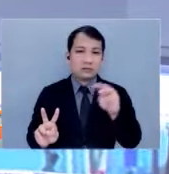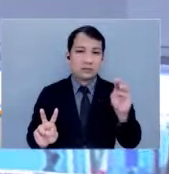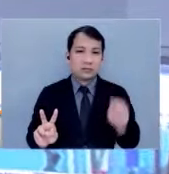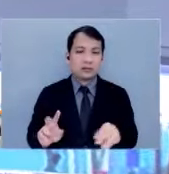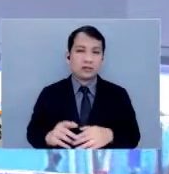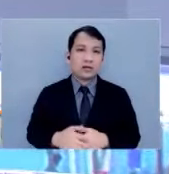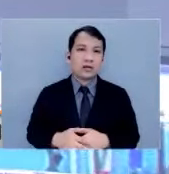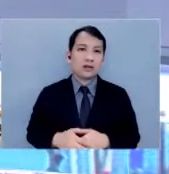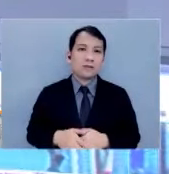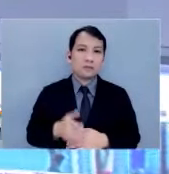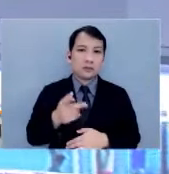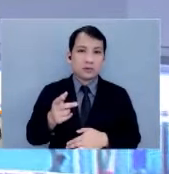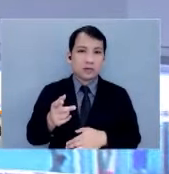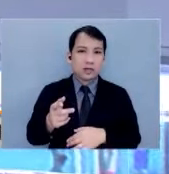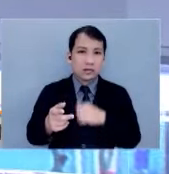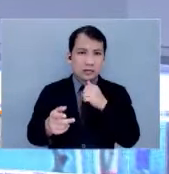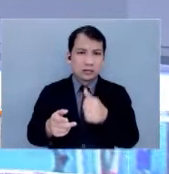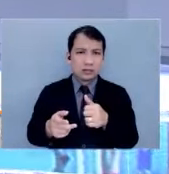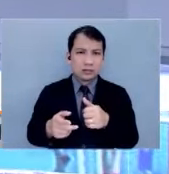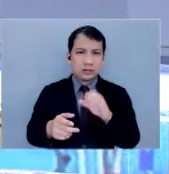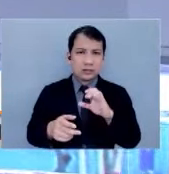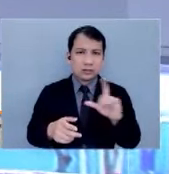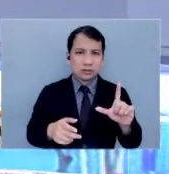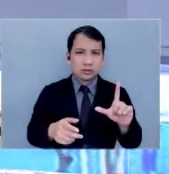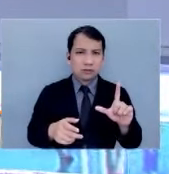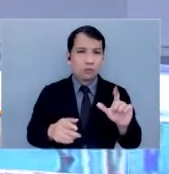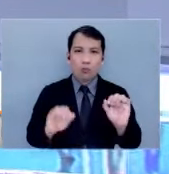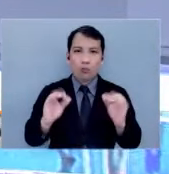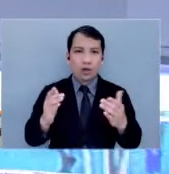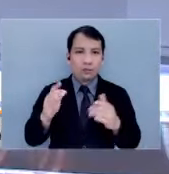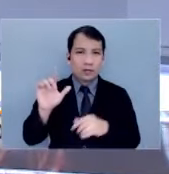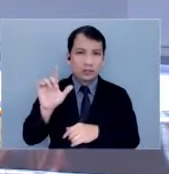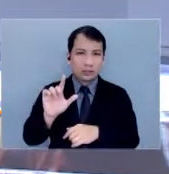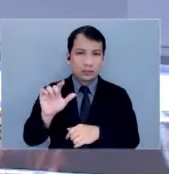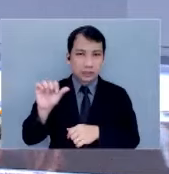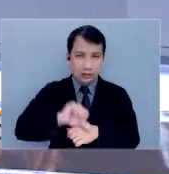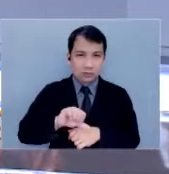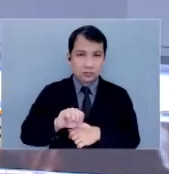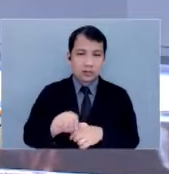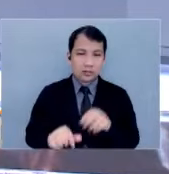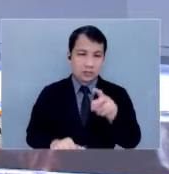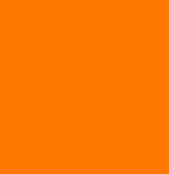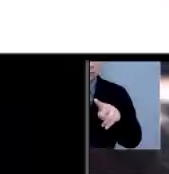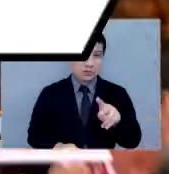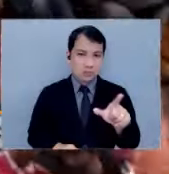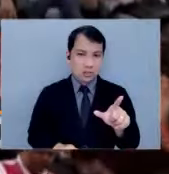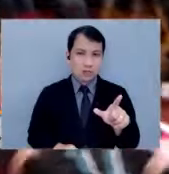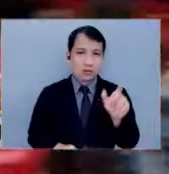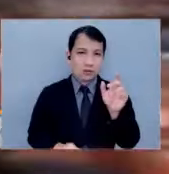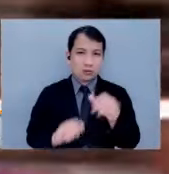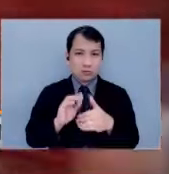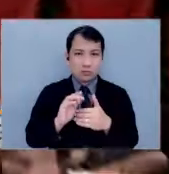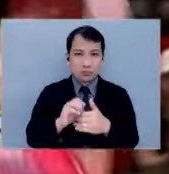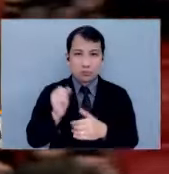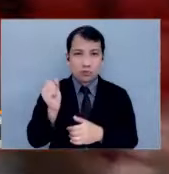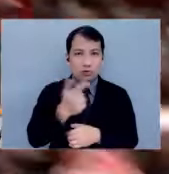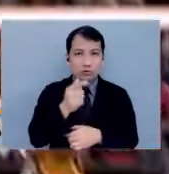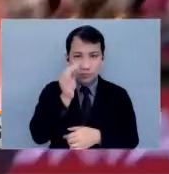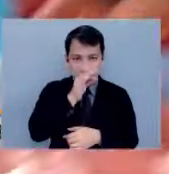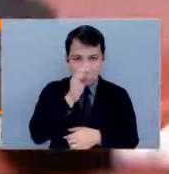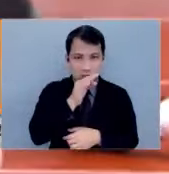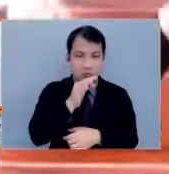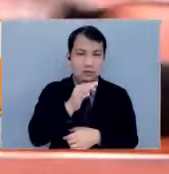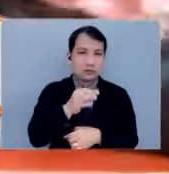Nananatiling undefeated ang Creamline Cool Smasher sa PBL All-Filipino Conference. Yan ay matapos nilang ma-sweep